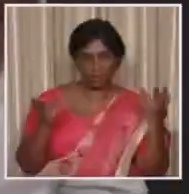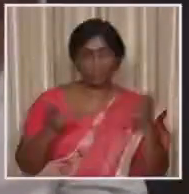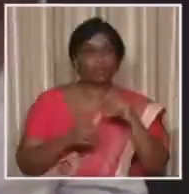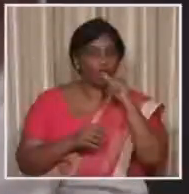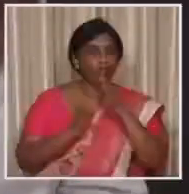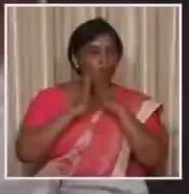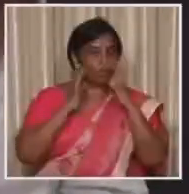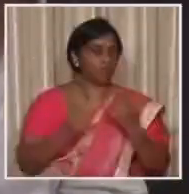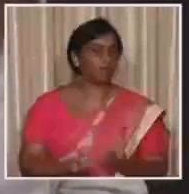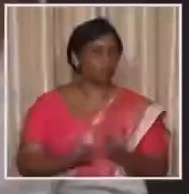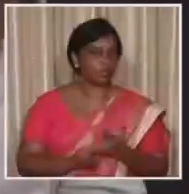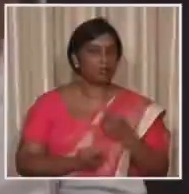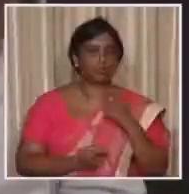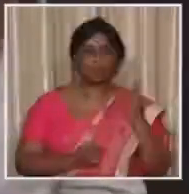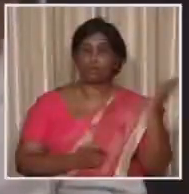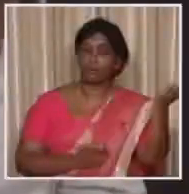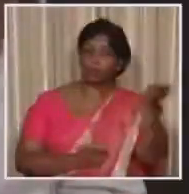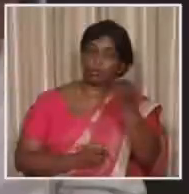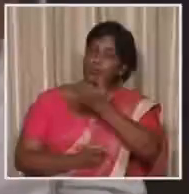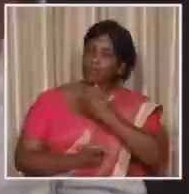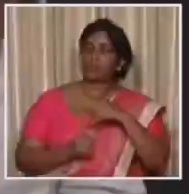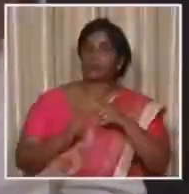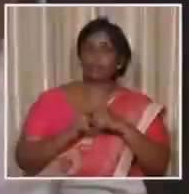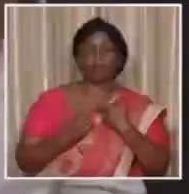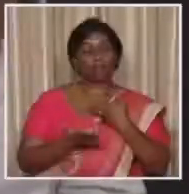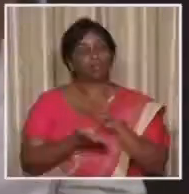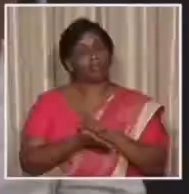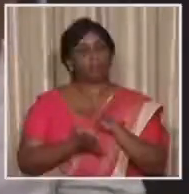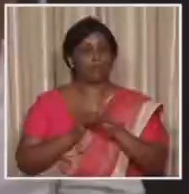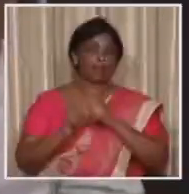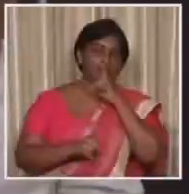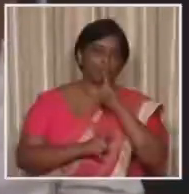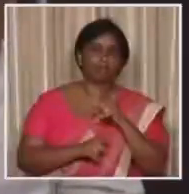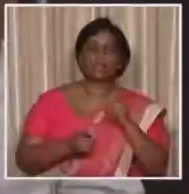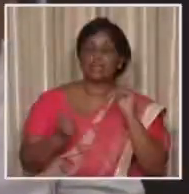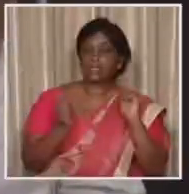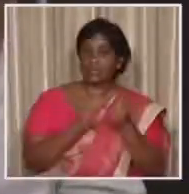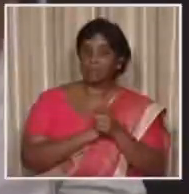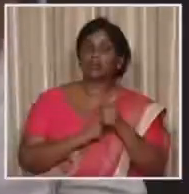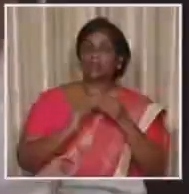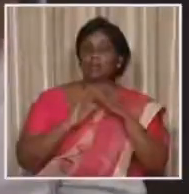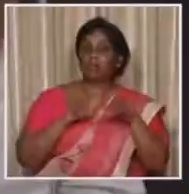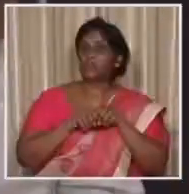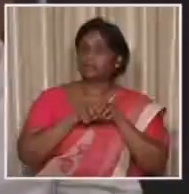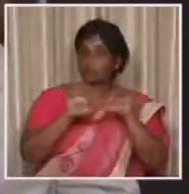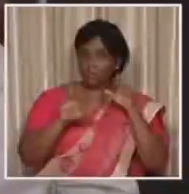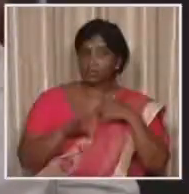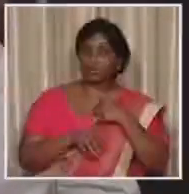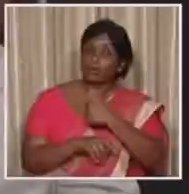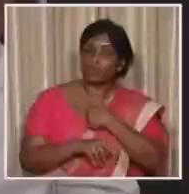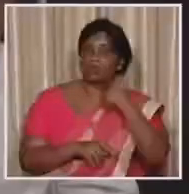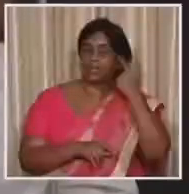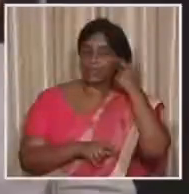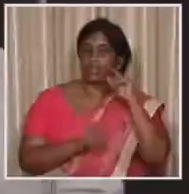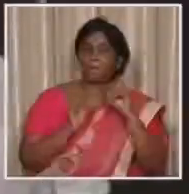තමයි ලොකුම අඩුපාඩු. මේ ඔක්කොම ආතල් එකට බයිලා කිව්වට ක්‍රිකට් ක්‍රීඩාව අපේ ගම් වලට ගිහිල්ලා තියෙනවද කියලා අපි හෘද සාක්ෂියක්